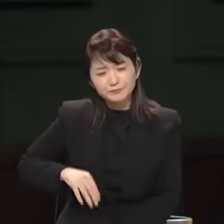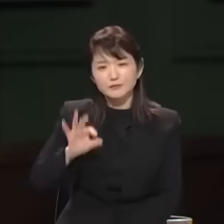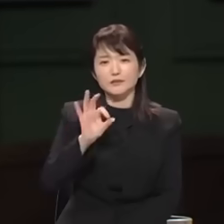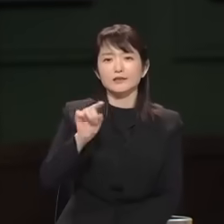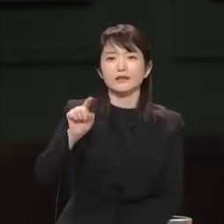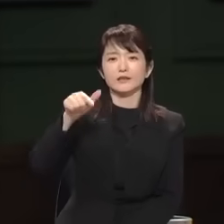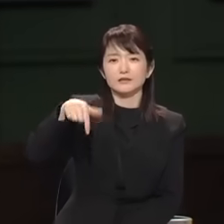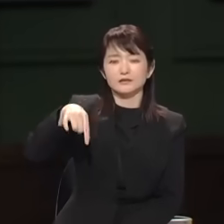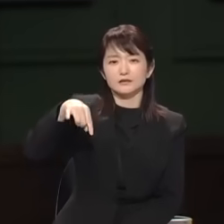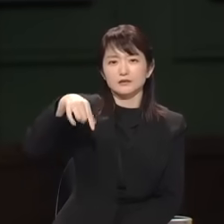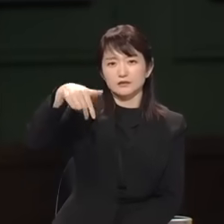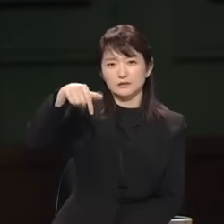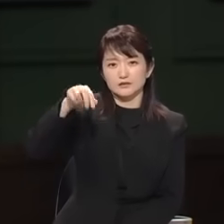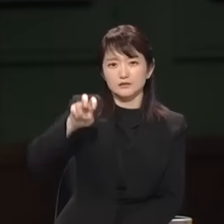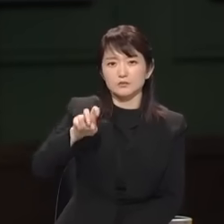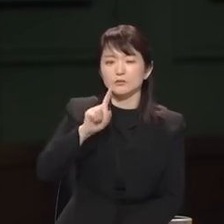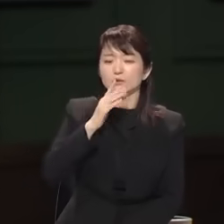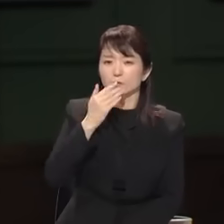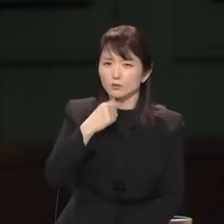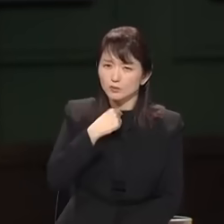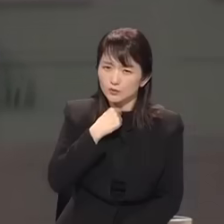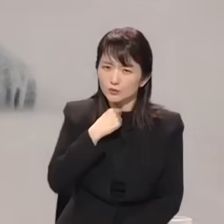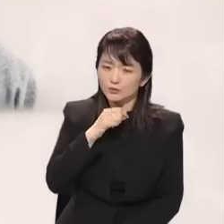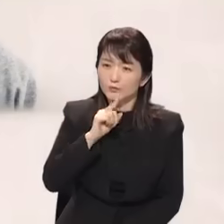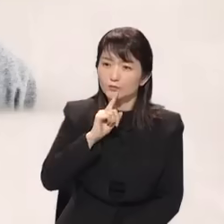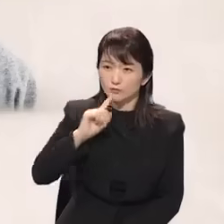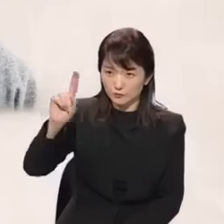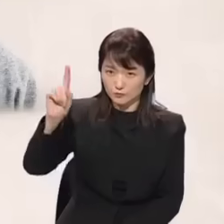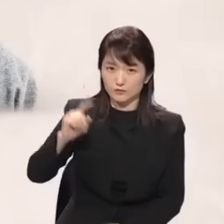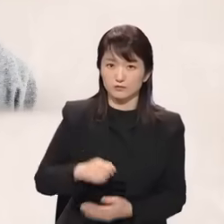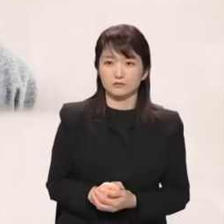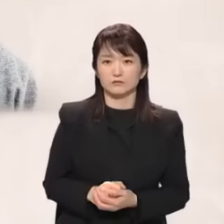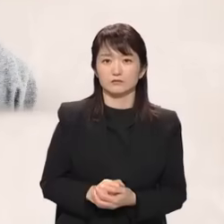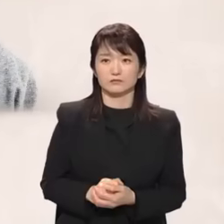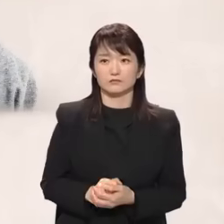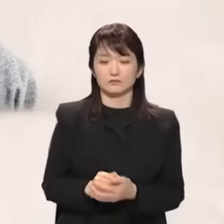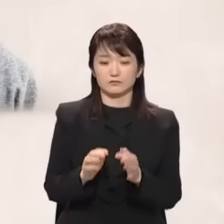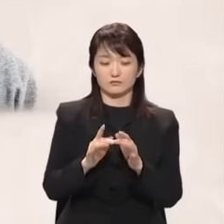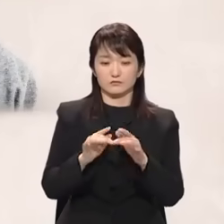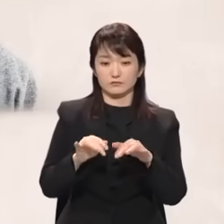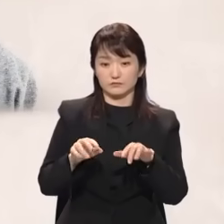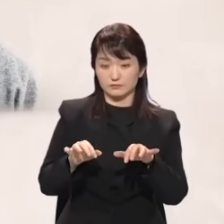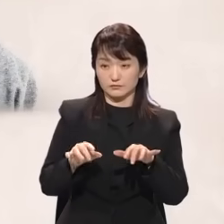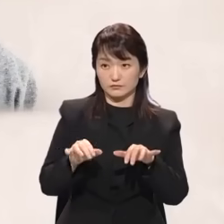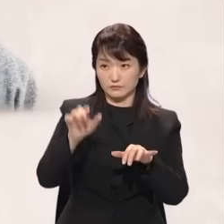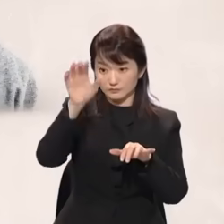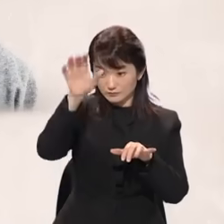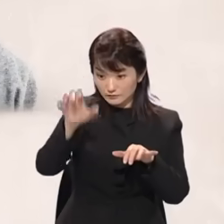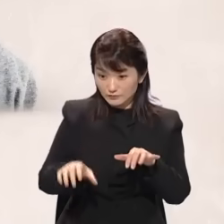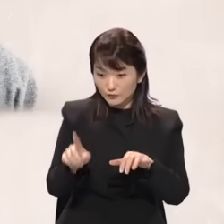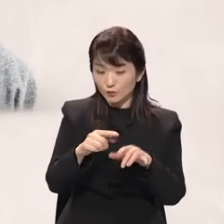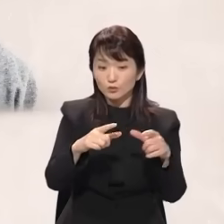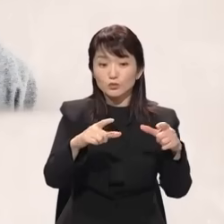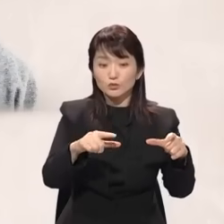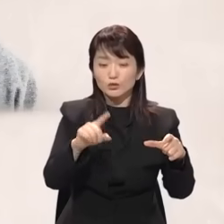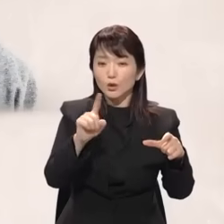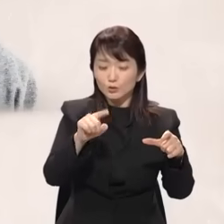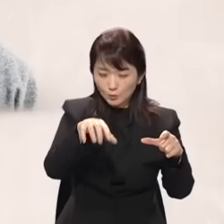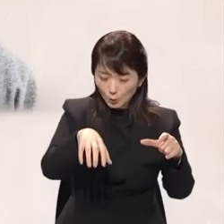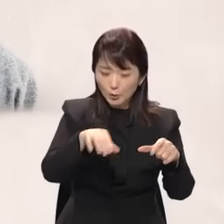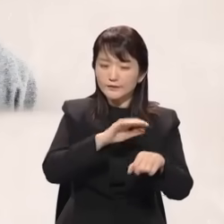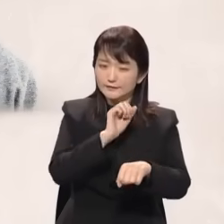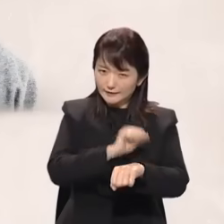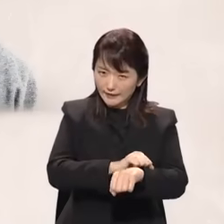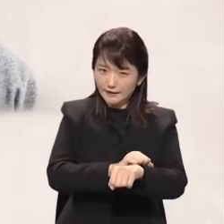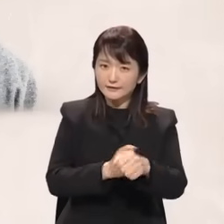싶네요 배달 시켜야겠다 이런 얘기를 했다는 겁니다 그런데 채팅창에서 어떤 시청자가 어 무슨 구에서 아기집 어디 잘해요 라면서 식당 추천을